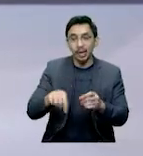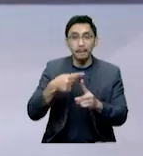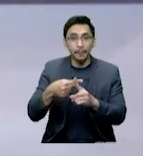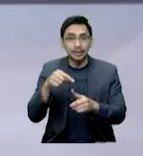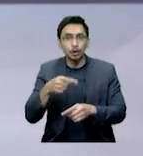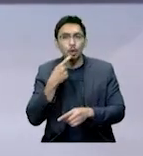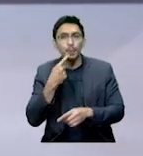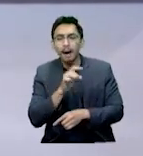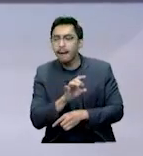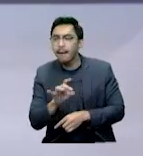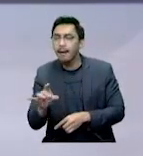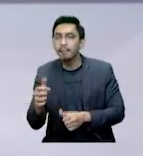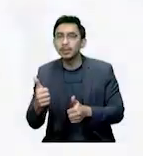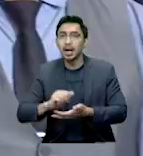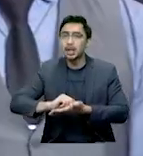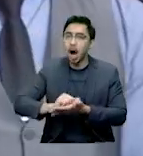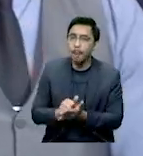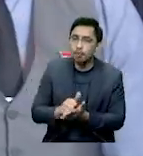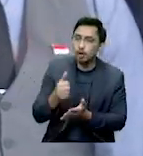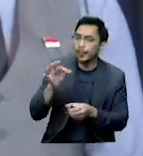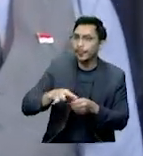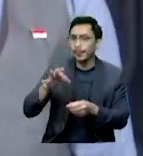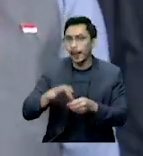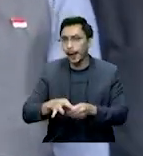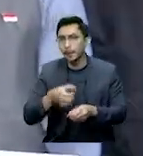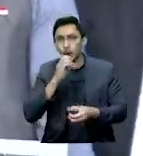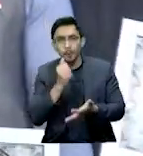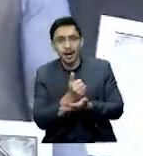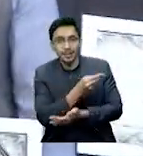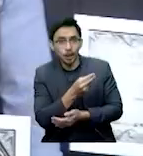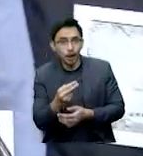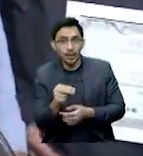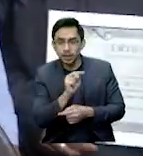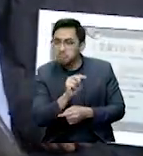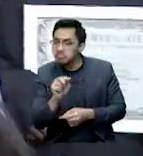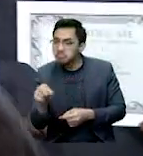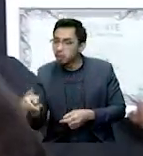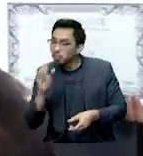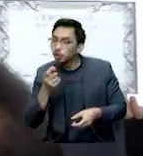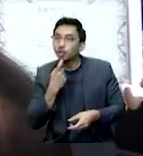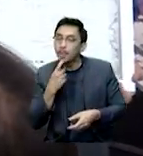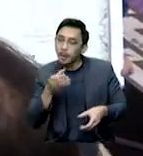beragam minuman khas Nusantara. Dari Jakarta, Elsie Casey, Muhammad Firmansyah, iNews melaporkan.